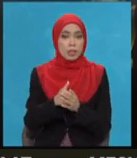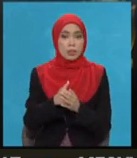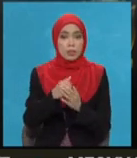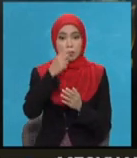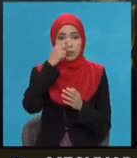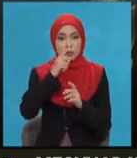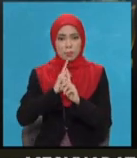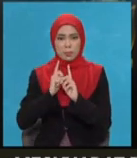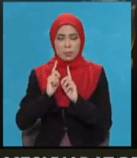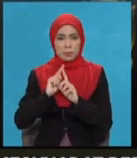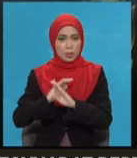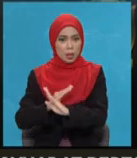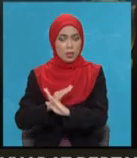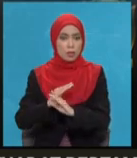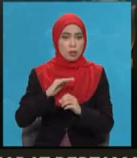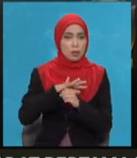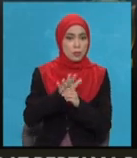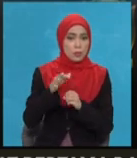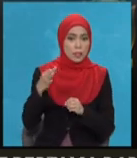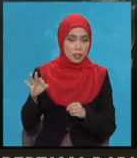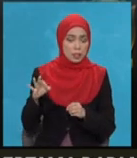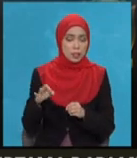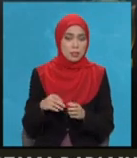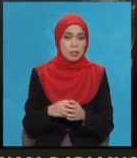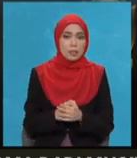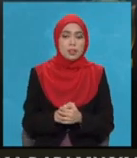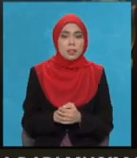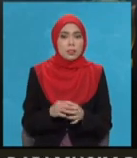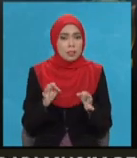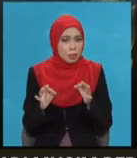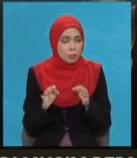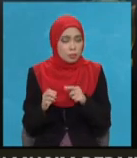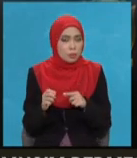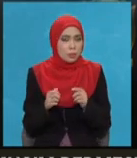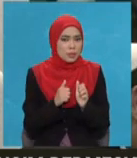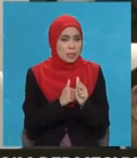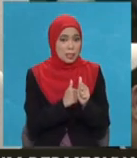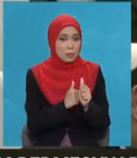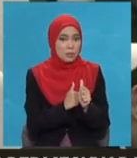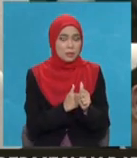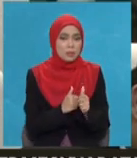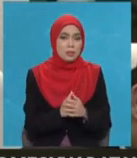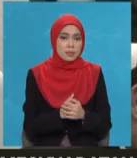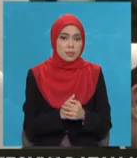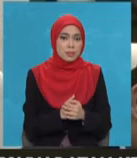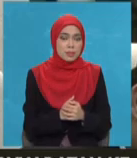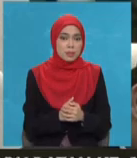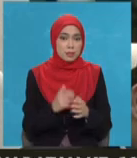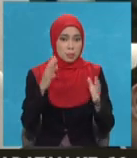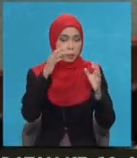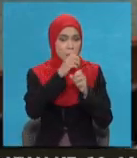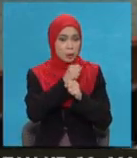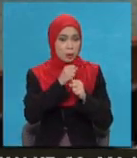dijadikan titik akses ataupun benchmark dalam pelaksanaan program wawasan Brunei 235